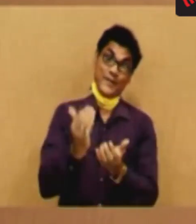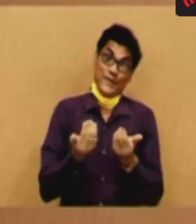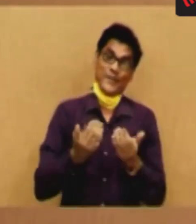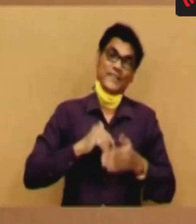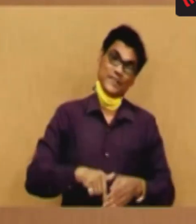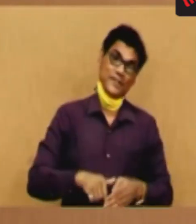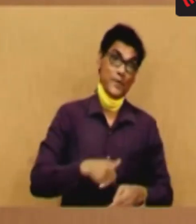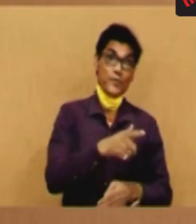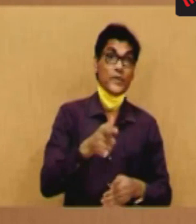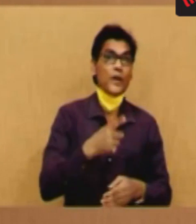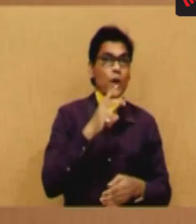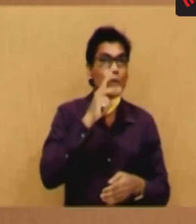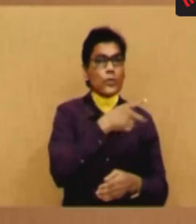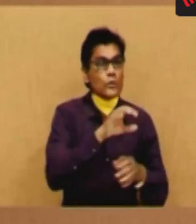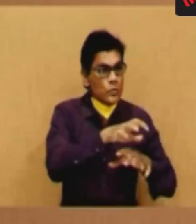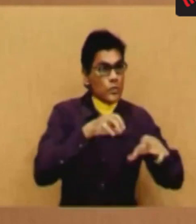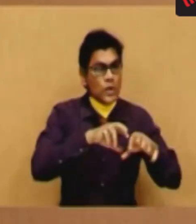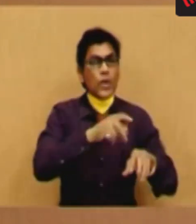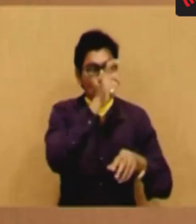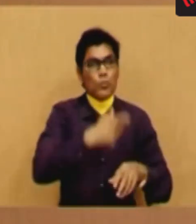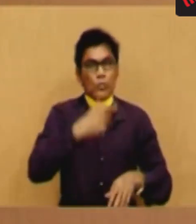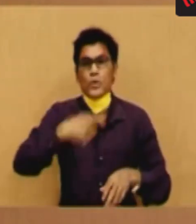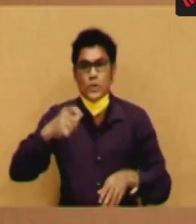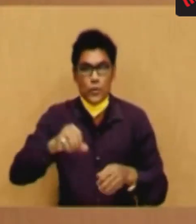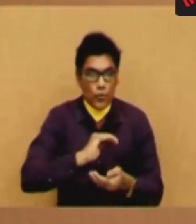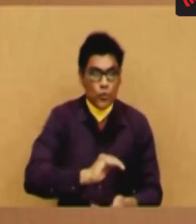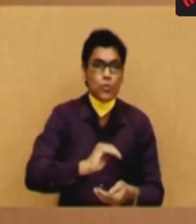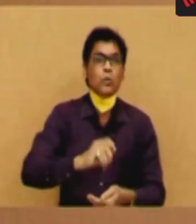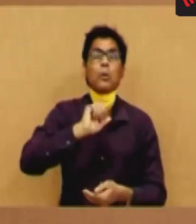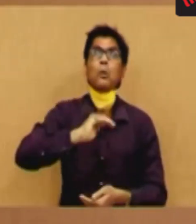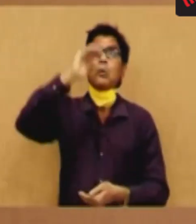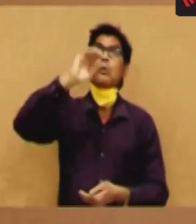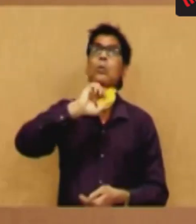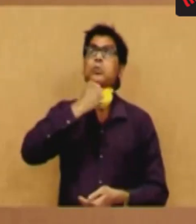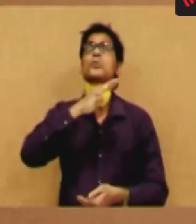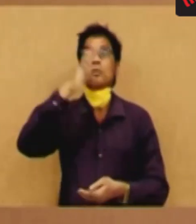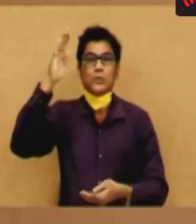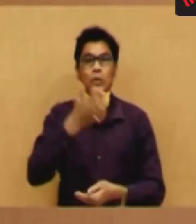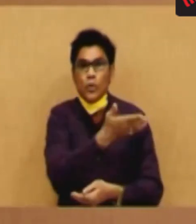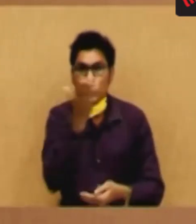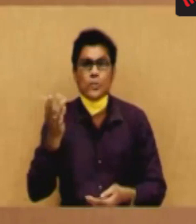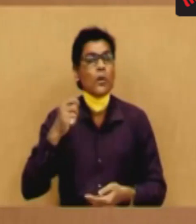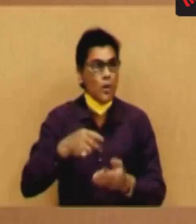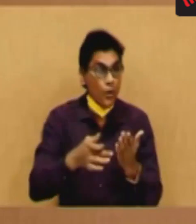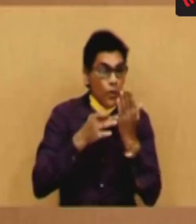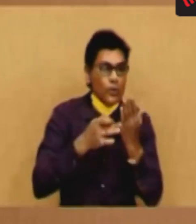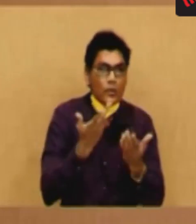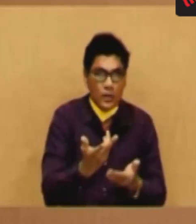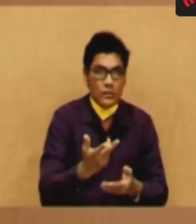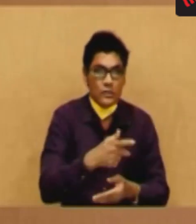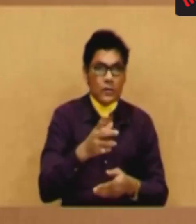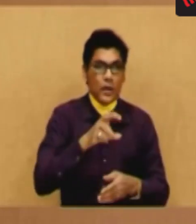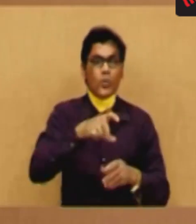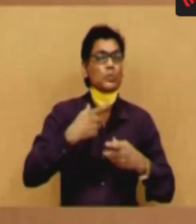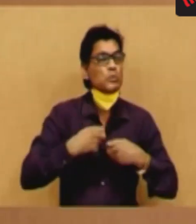କିନ୍ତୁ ତା ଭିତରେ ଆପଣ କହିବେ କି ଯେ ବିଭିନ୍ନ ମଣିଷକୁ କରିବାକୁ ପଡ଼ିବ, ଛୁଆଠୁ ନେଇକି ବୁଢ଼ା ପର୍ଯ୍ୟନ୍ତ ଅନ୍ୟମାନଙ୍କର ଯଦି ଅନ୍ୟ କୌଣସି ଲକ୍ଷଣ ଥାଏ ବା